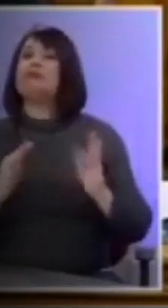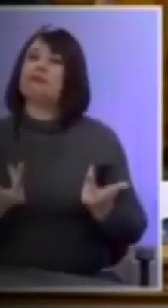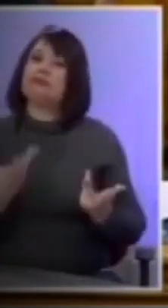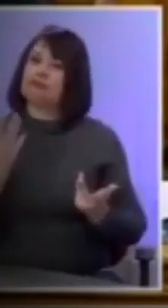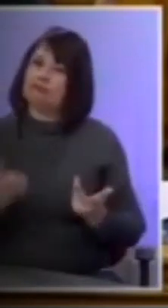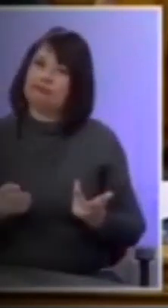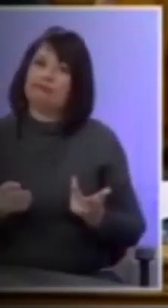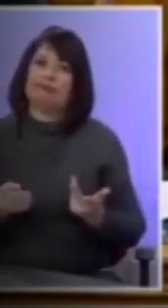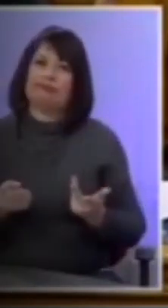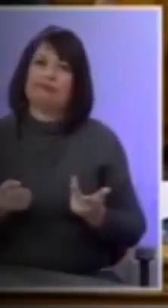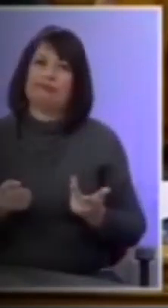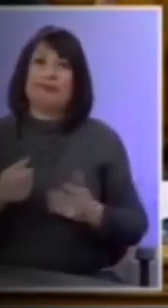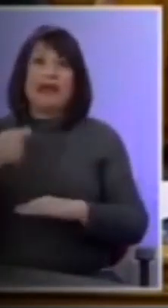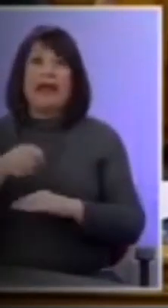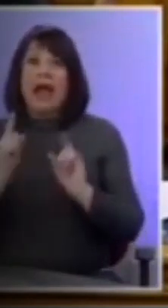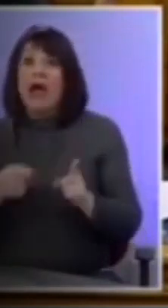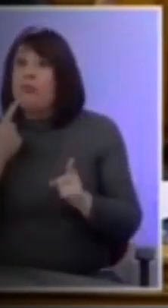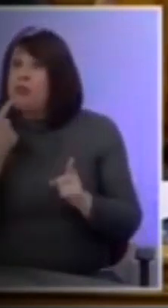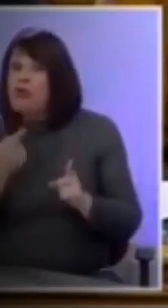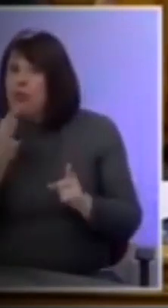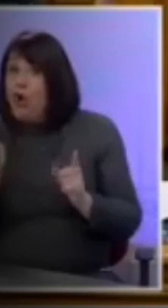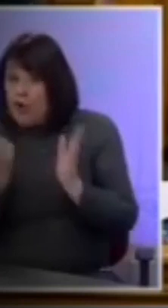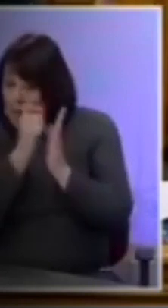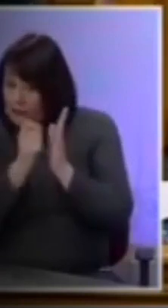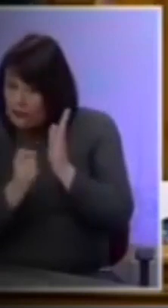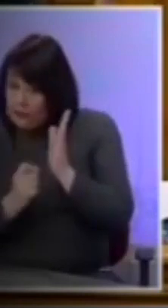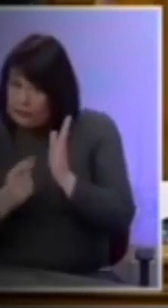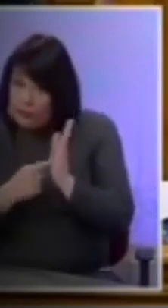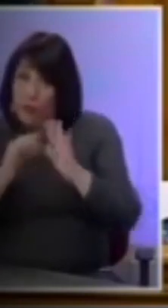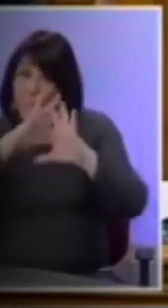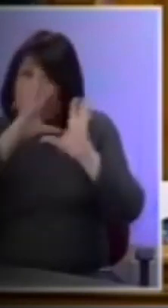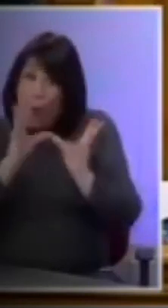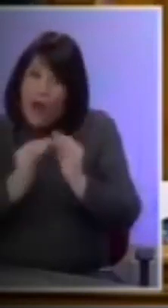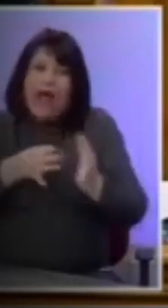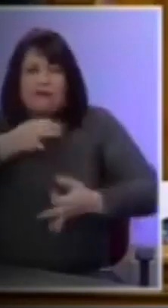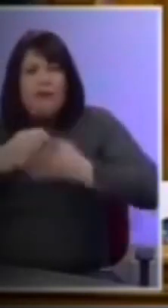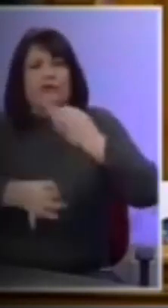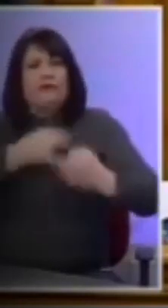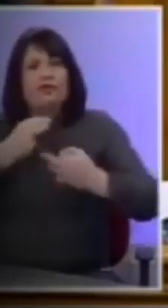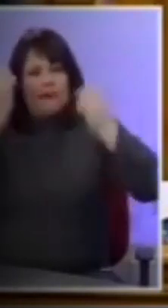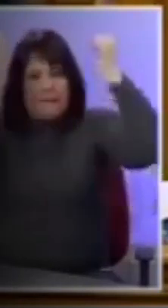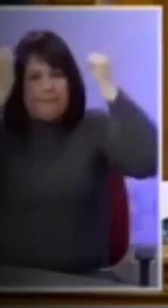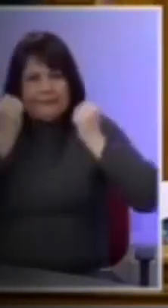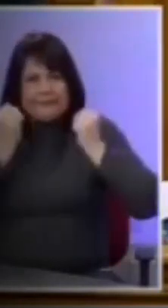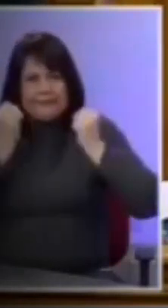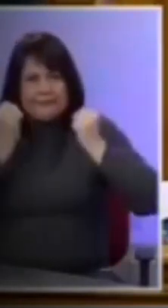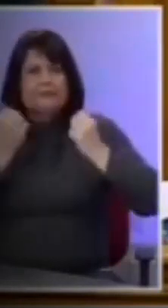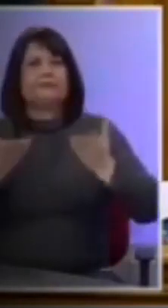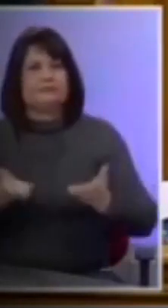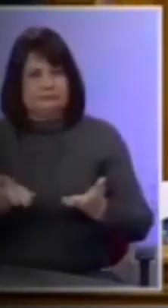υπάρχει αιτιολογημένη δικαστική απόφαση που θα αιτιολογεί πλήρως ότι η βλάβη που προκαλείται με την